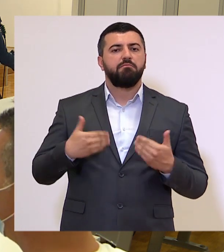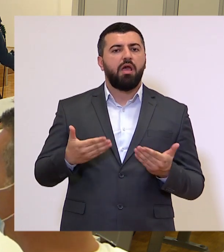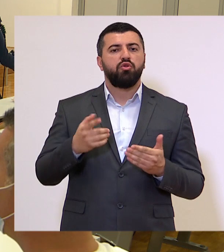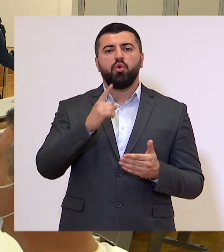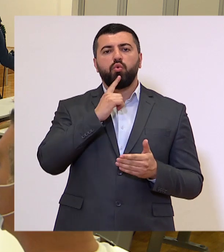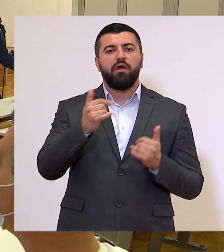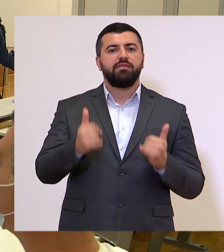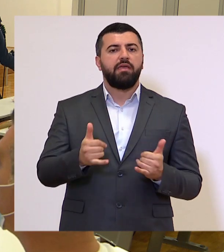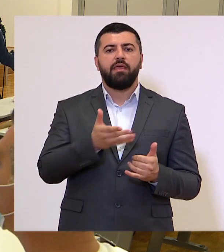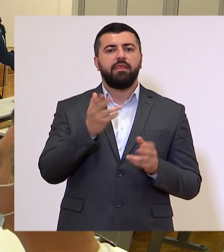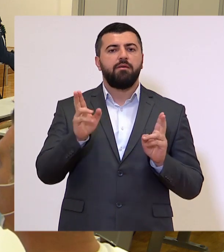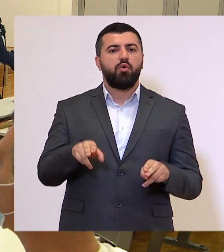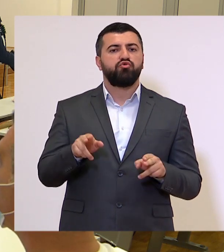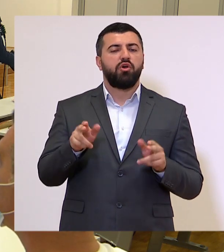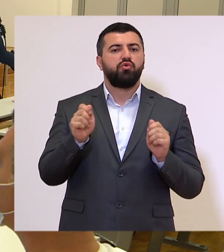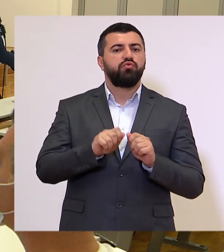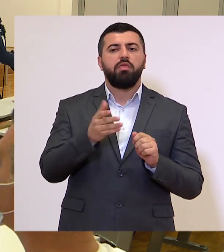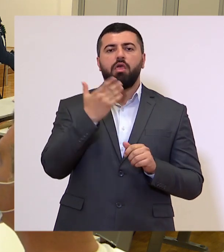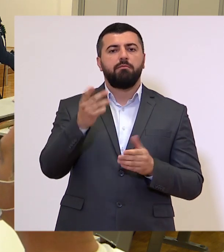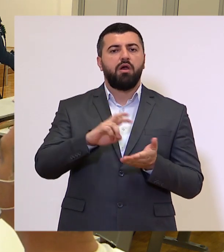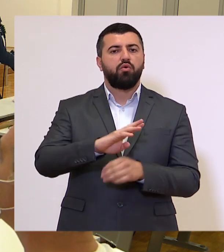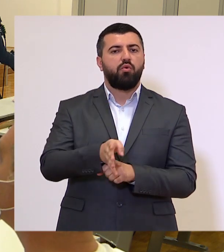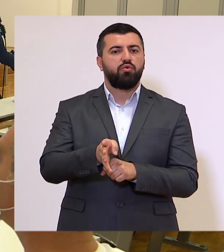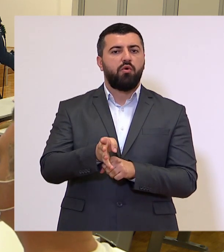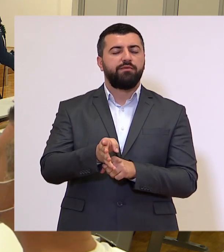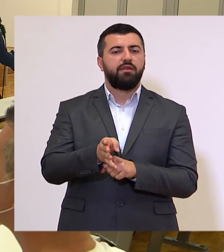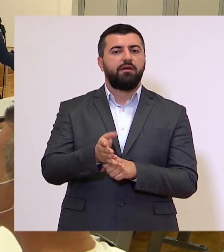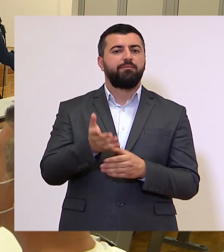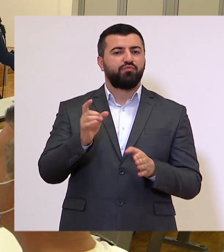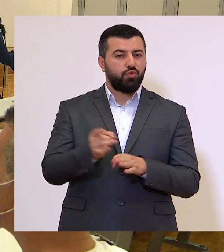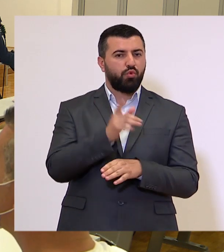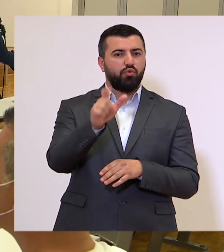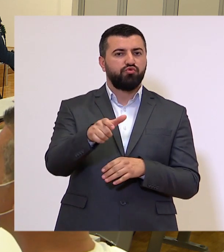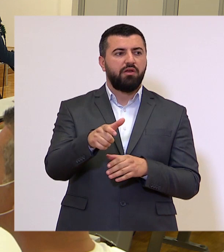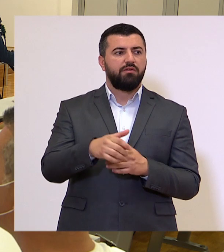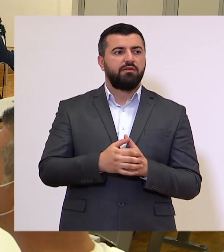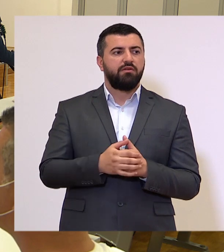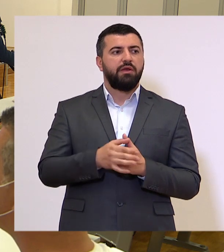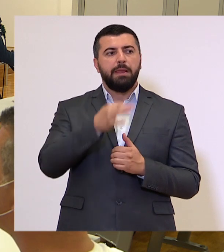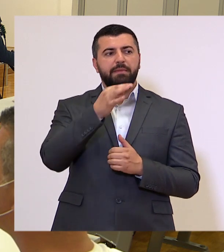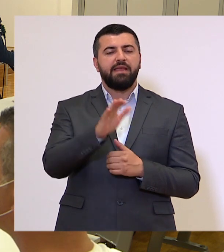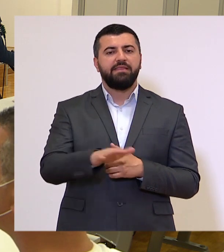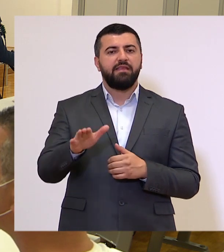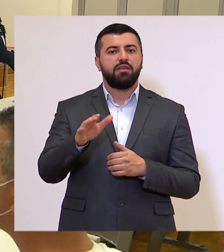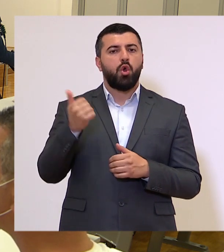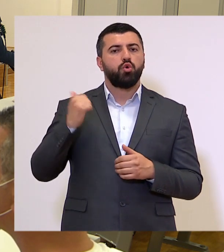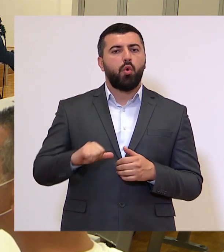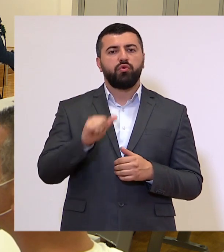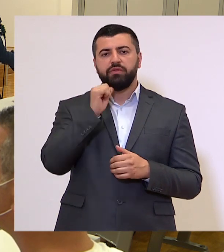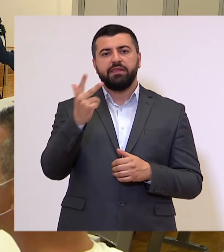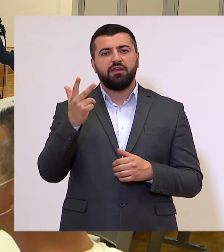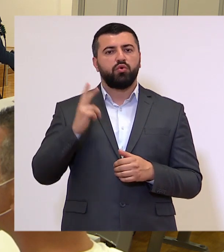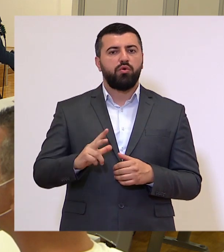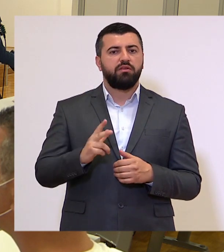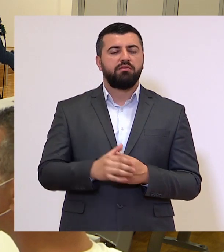djecom koja u tom trenutku ne pokazuju simptome koronavirusa? U konkretnom slučaju u pitanju su djeca od godinu i tri